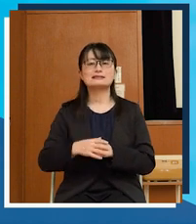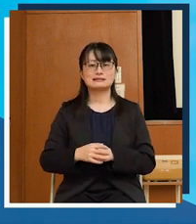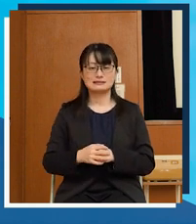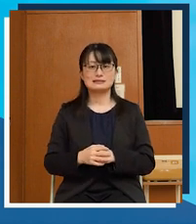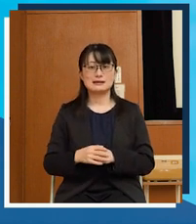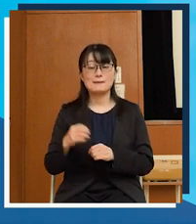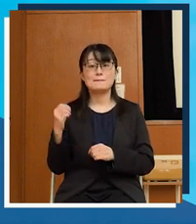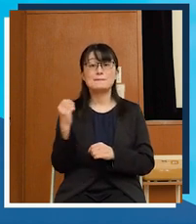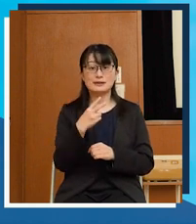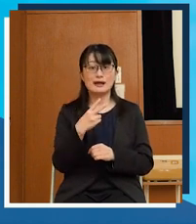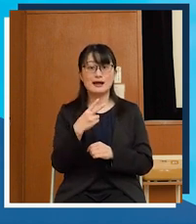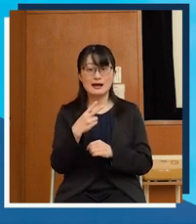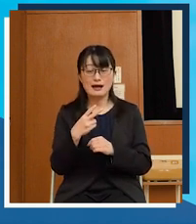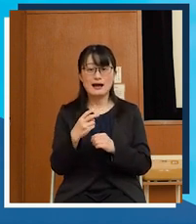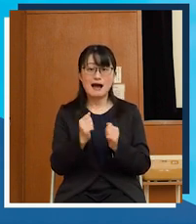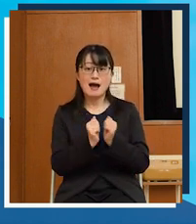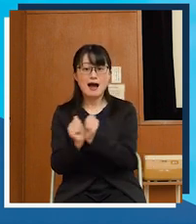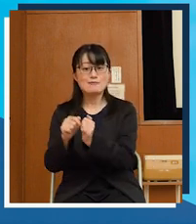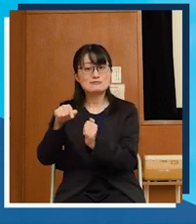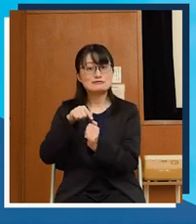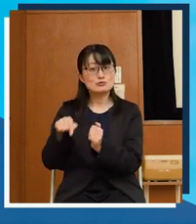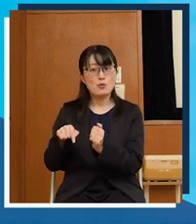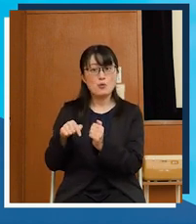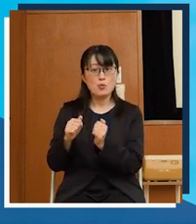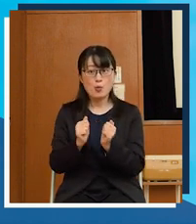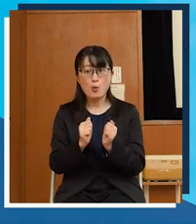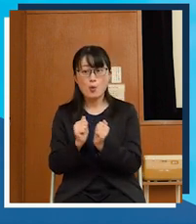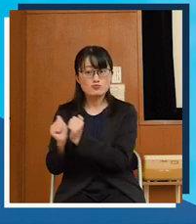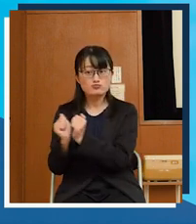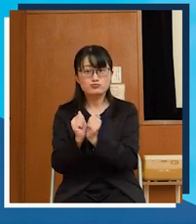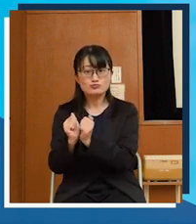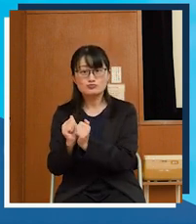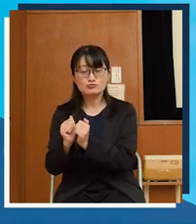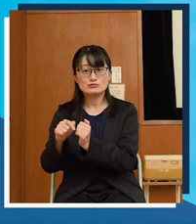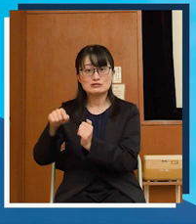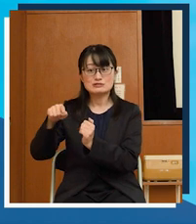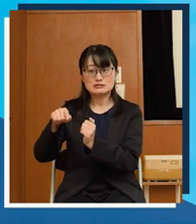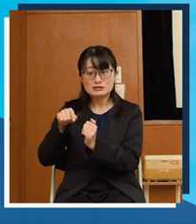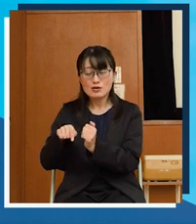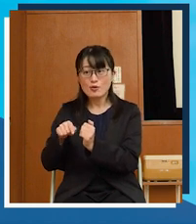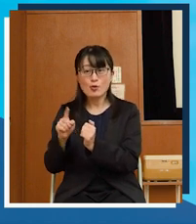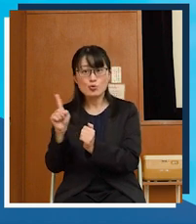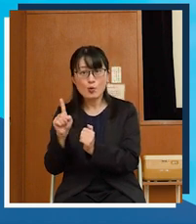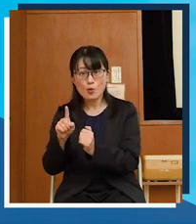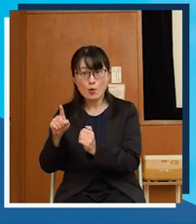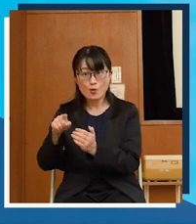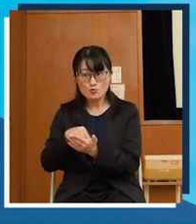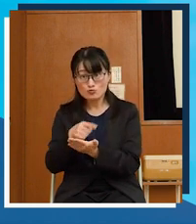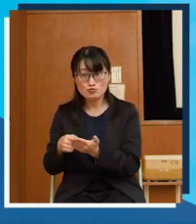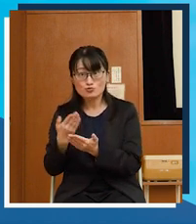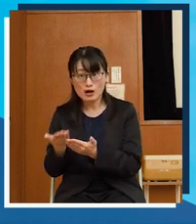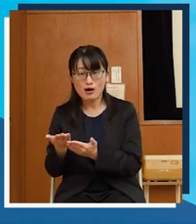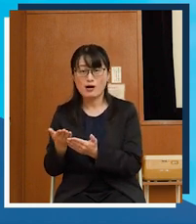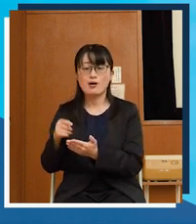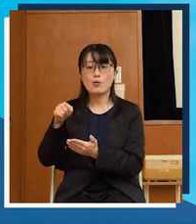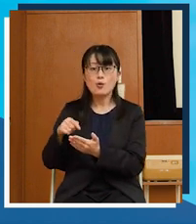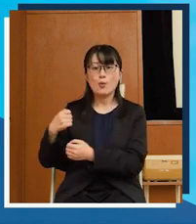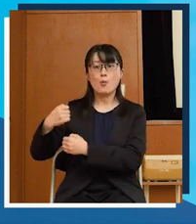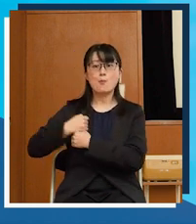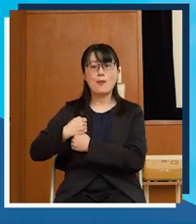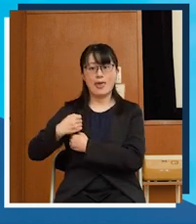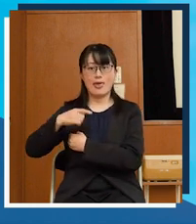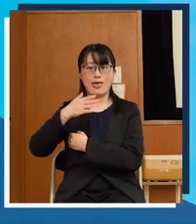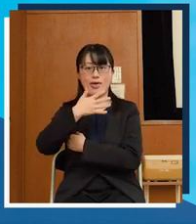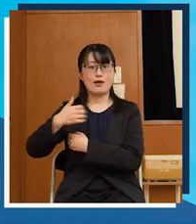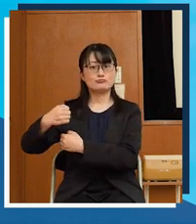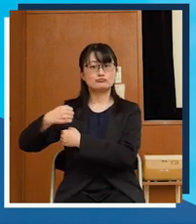まで運用改善が図られているもののあくまでの米側の裁量に委ねられていくいるわけですえっとこれの